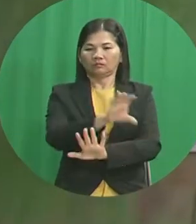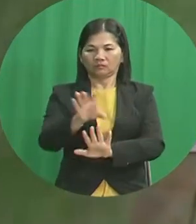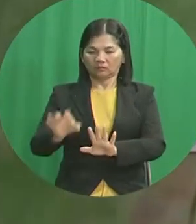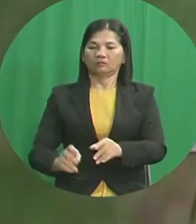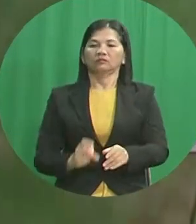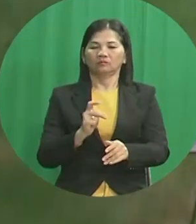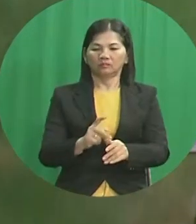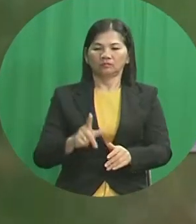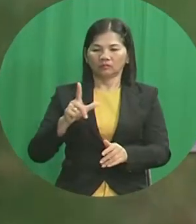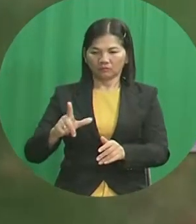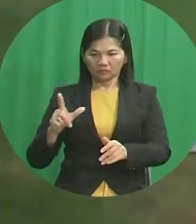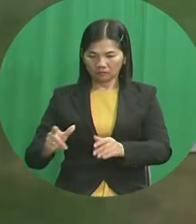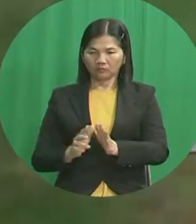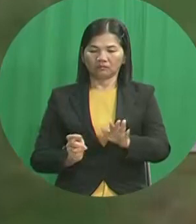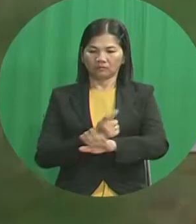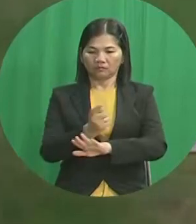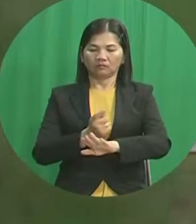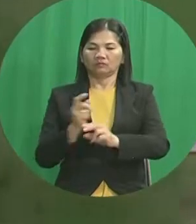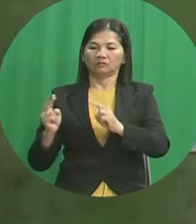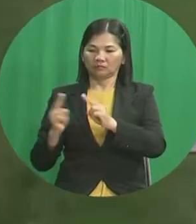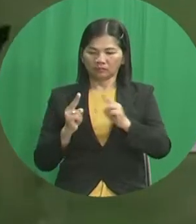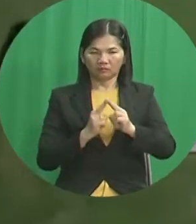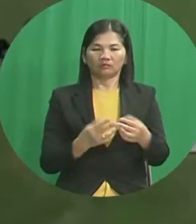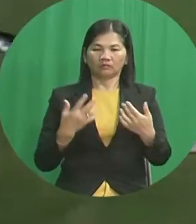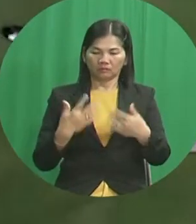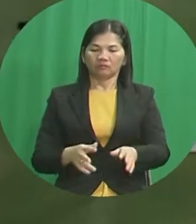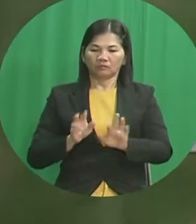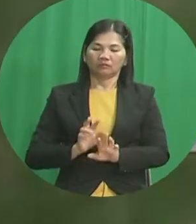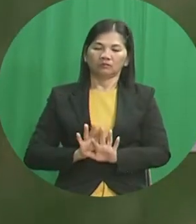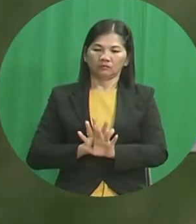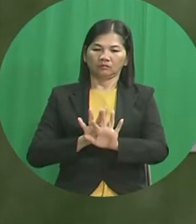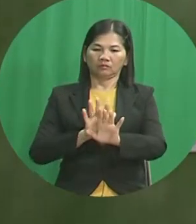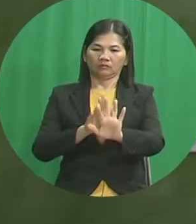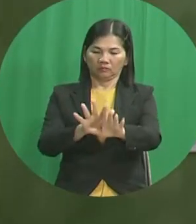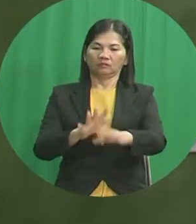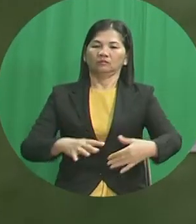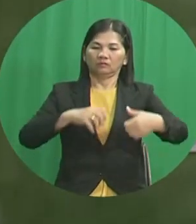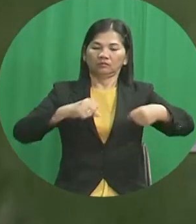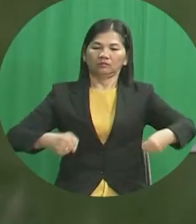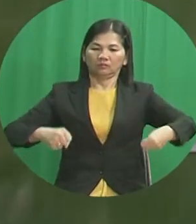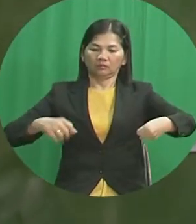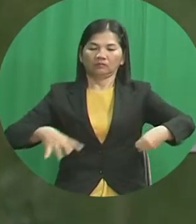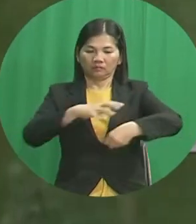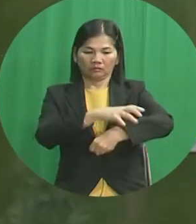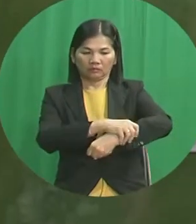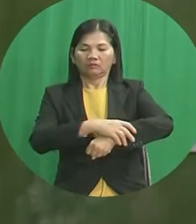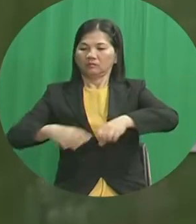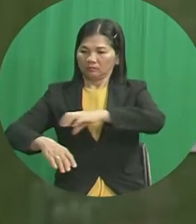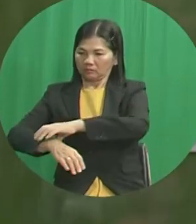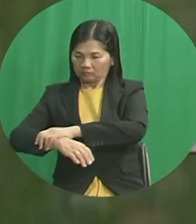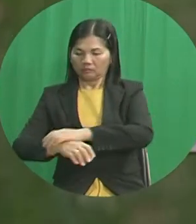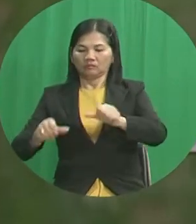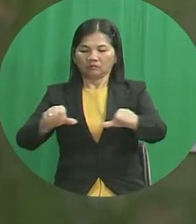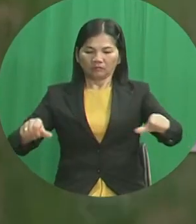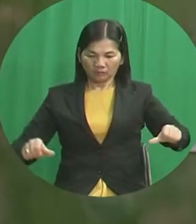គូយ៉ាណាដែរនៅក្នុងរដ្ឋធានីចចថោនពួកគេបានដើរដង្ហែនិងកាន់ដៃគ្នានៅក្នុងអ្វីដែលគេហៅថារង្វ